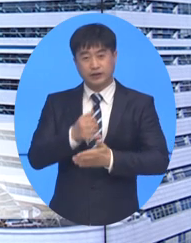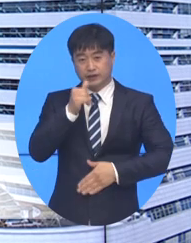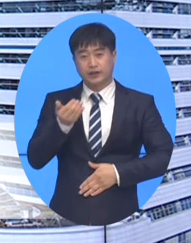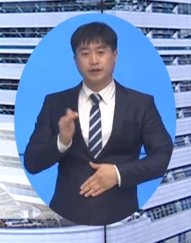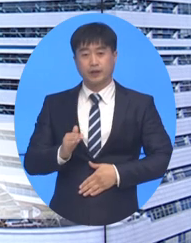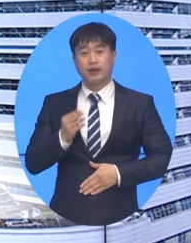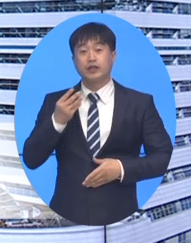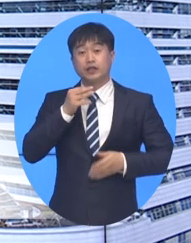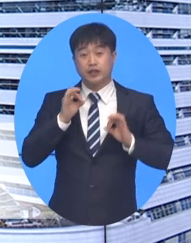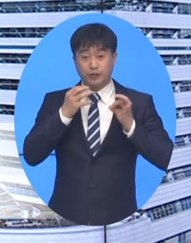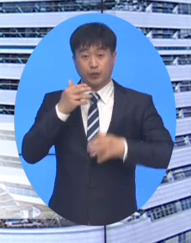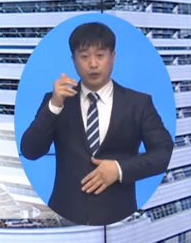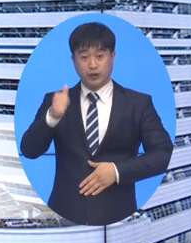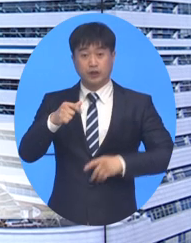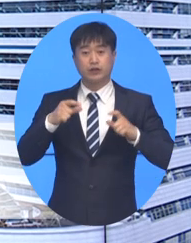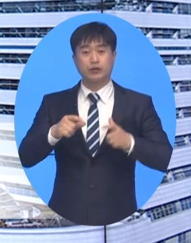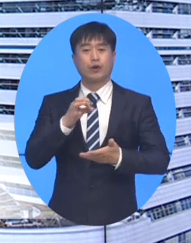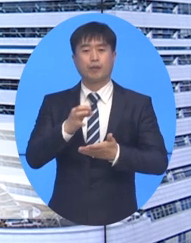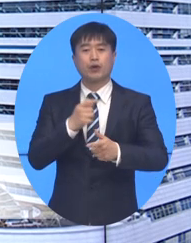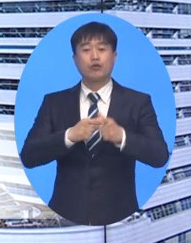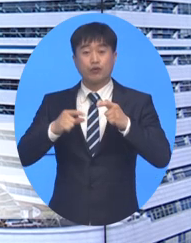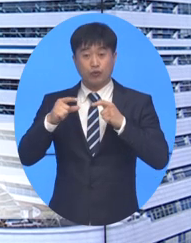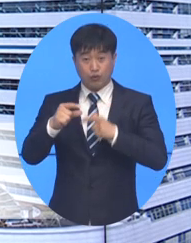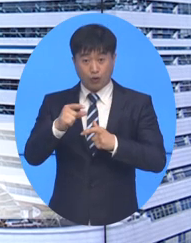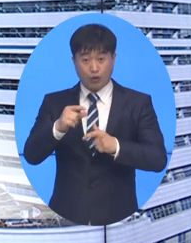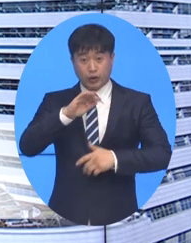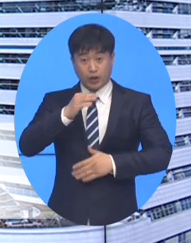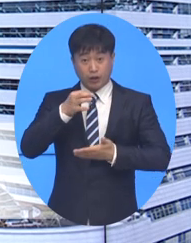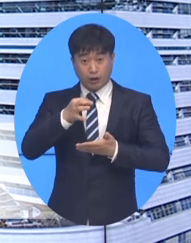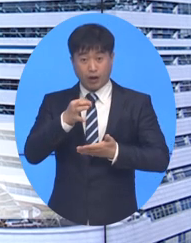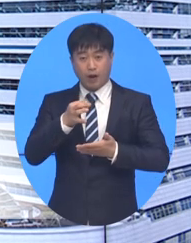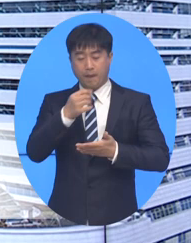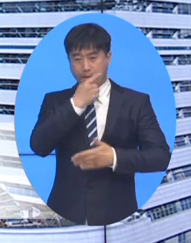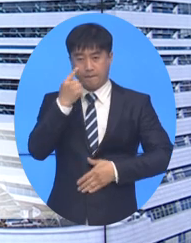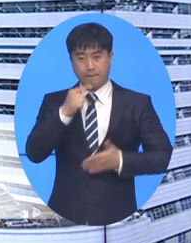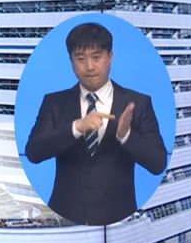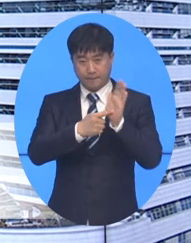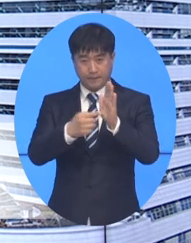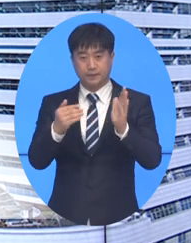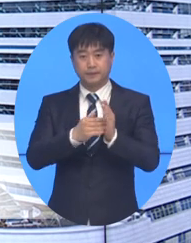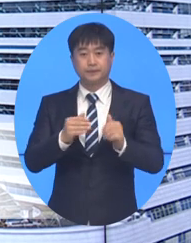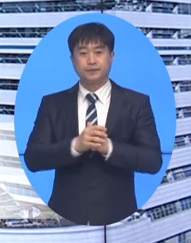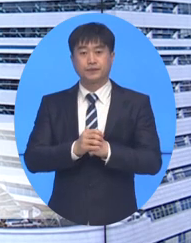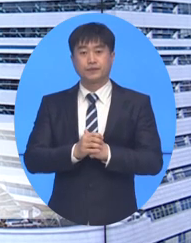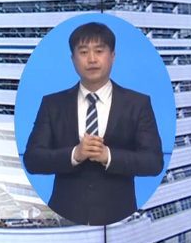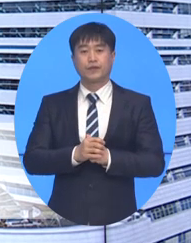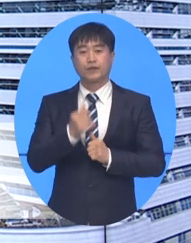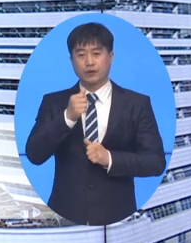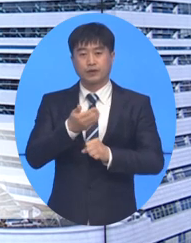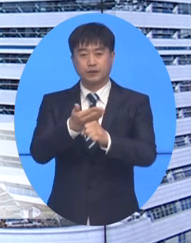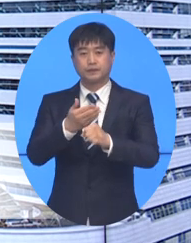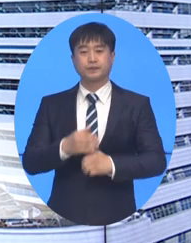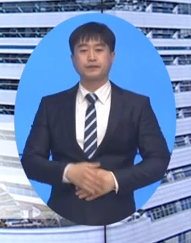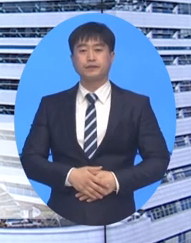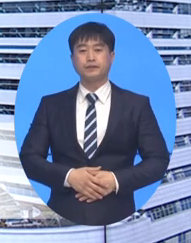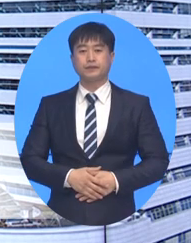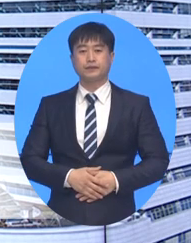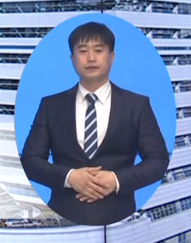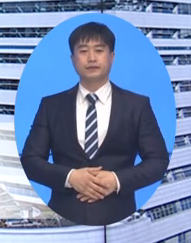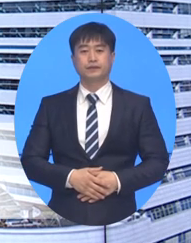김동현 지사는 지역화폐 추경 추진의지를 분명히 밝혔습니다 리포트로 좀 더 자세히